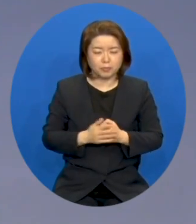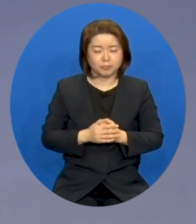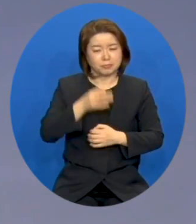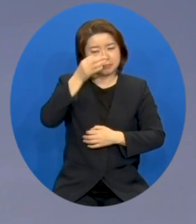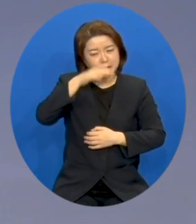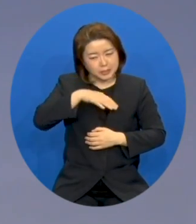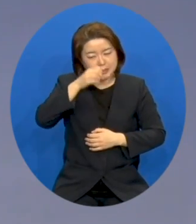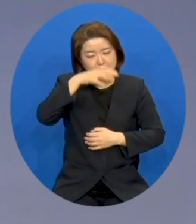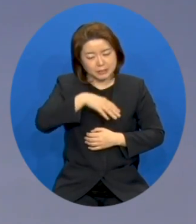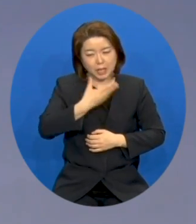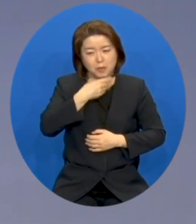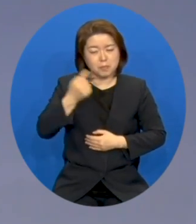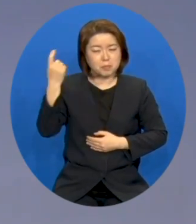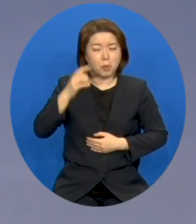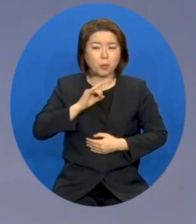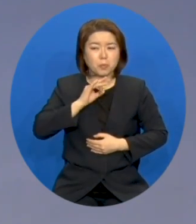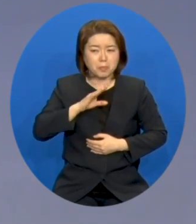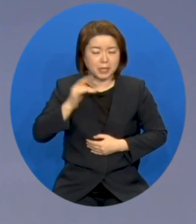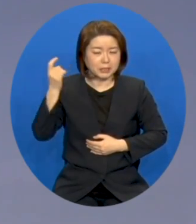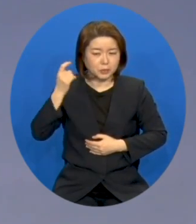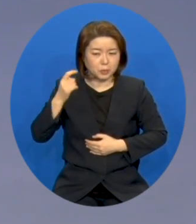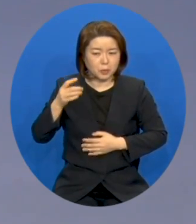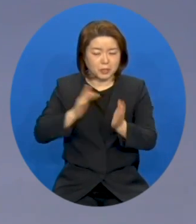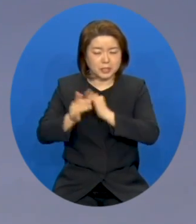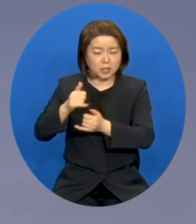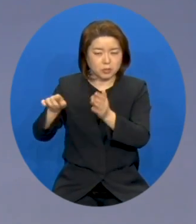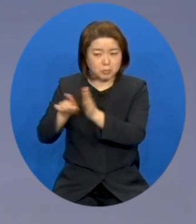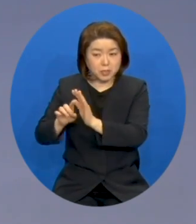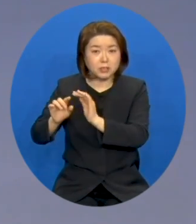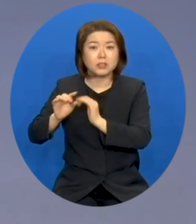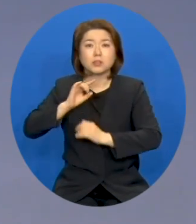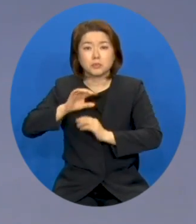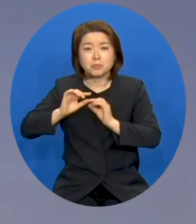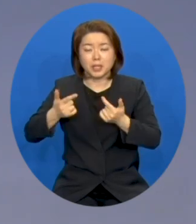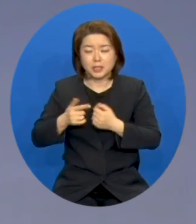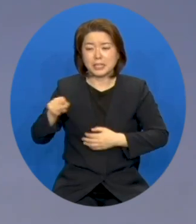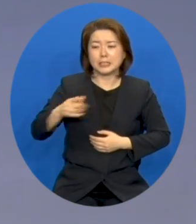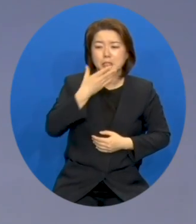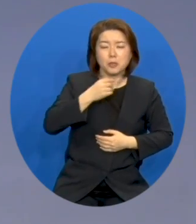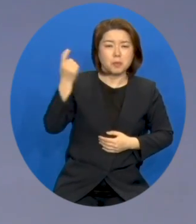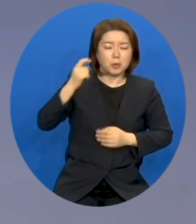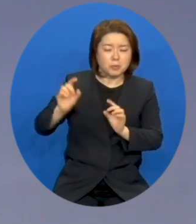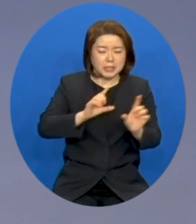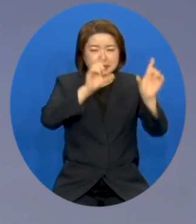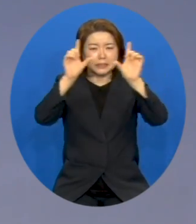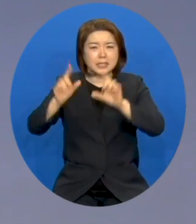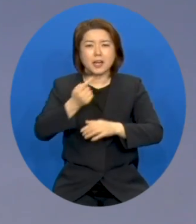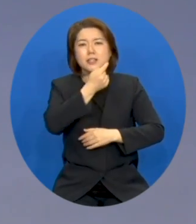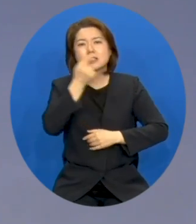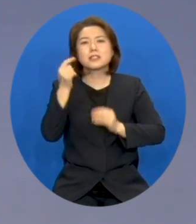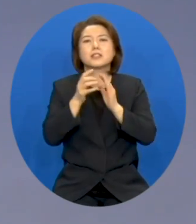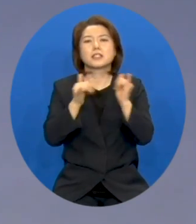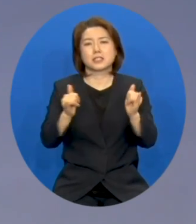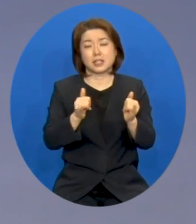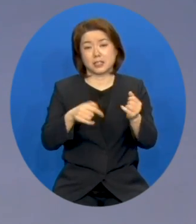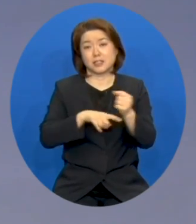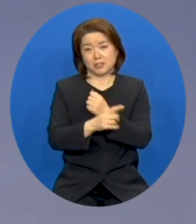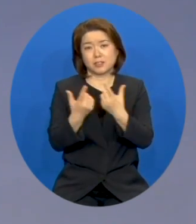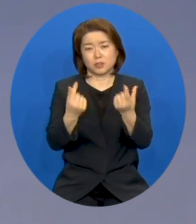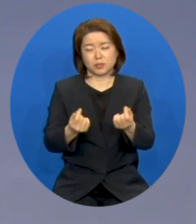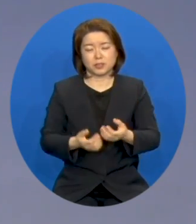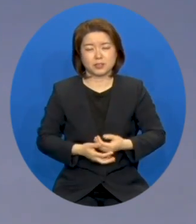듣고 예수를 믿었다는 뜻이 아니고 실제로 그 복음으로 살아내는 증인이라 그런